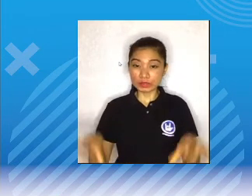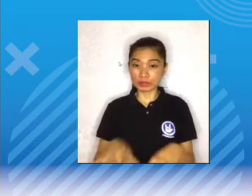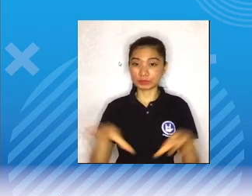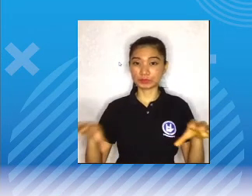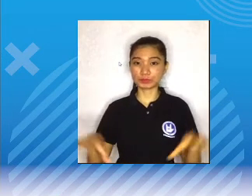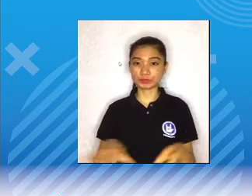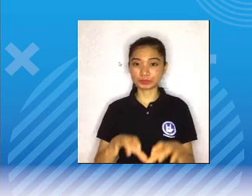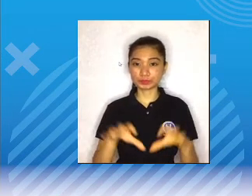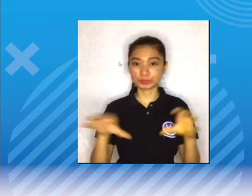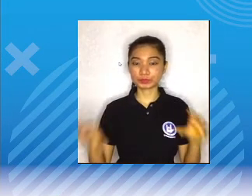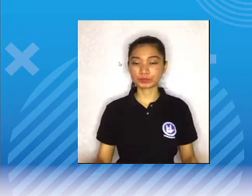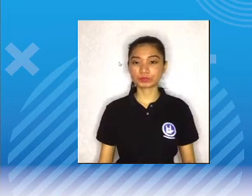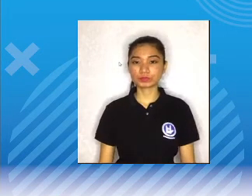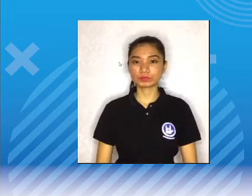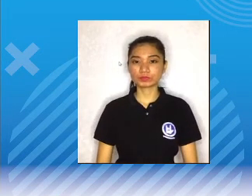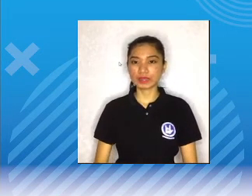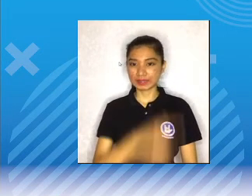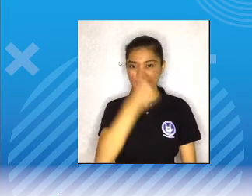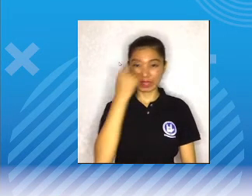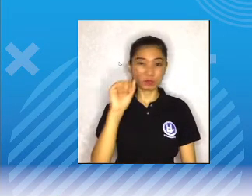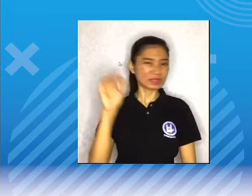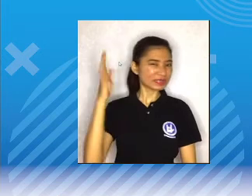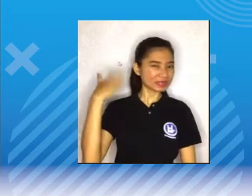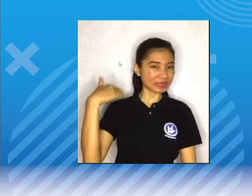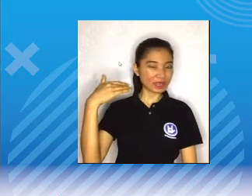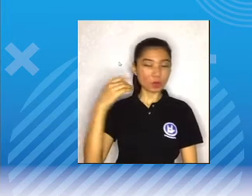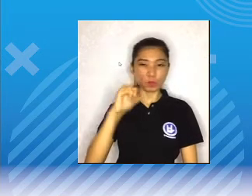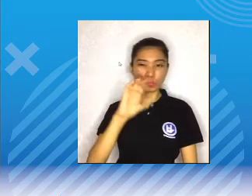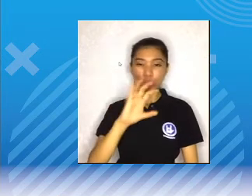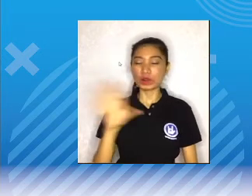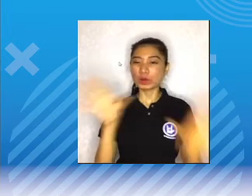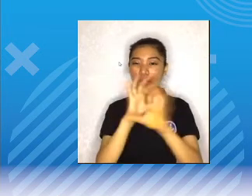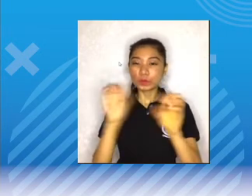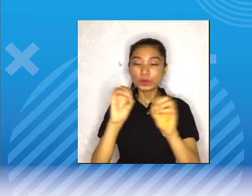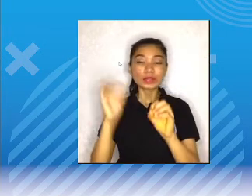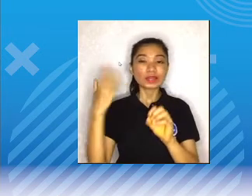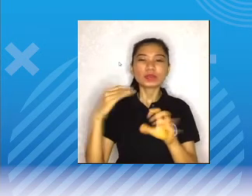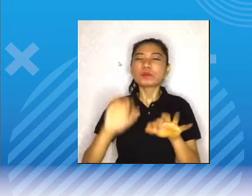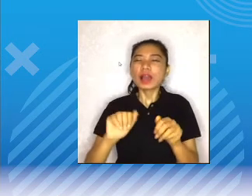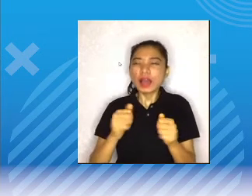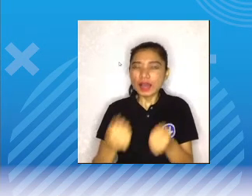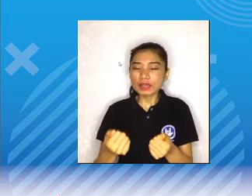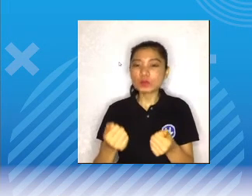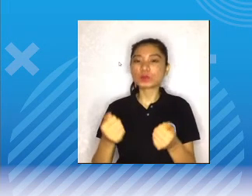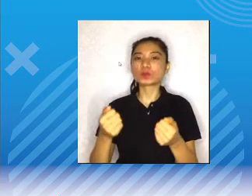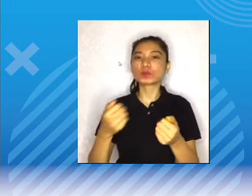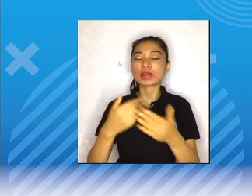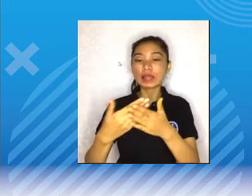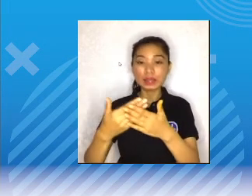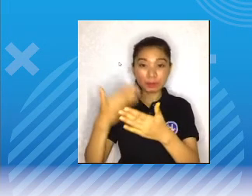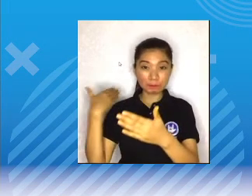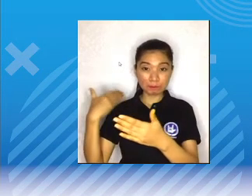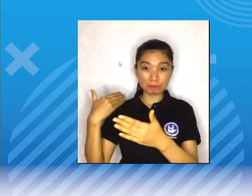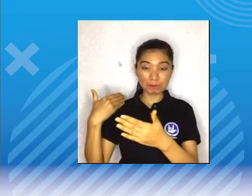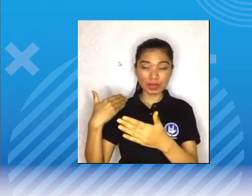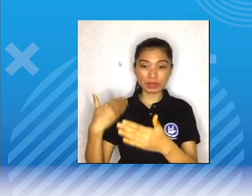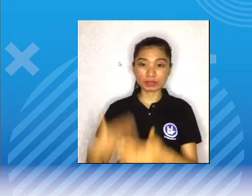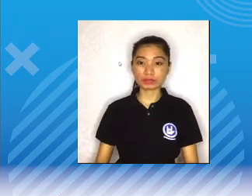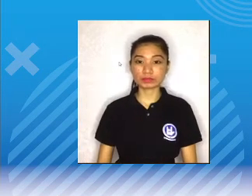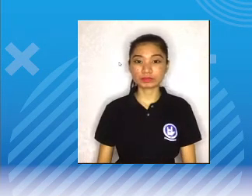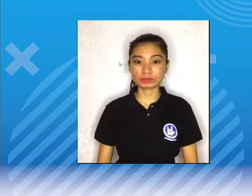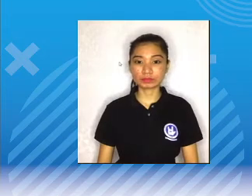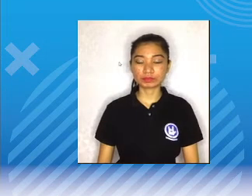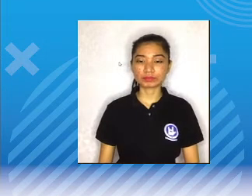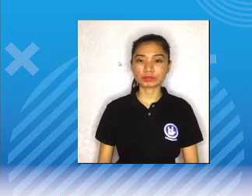yon, paano natin maibabalik yung mga boundaries na yon? So, yung mga ibang tao, yun, nagbibihis talaga sila